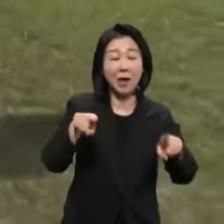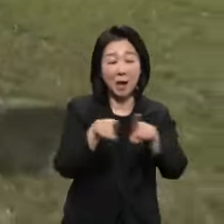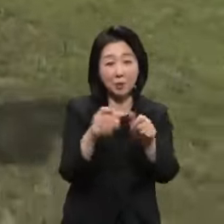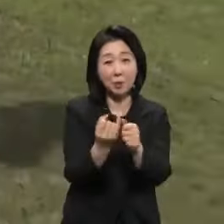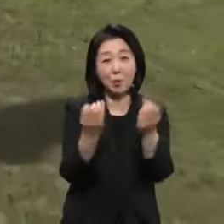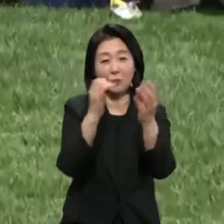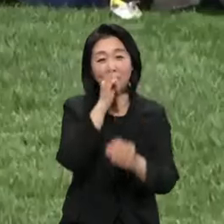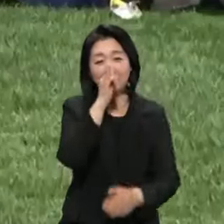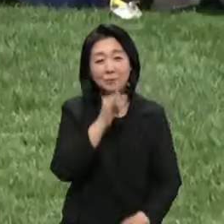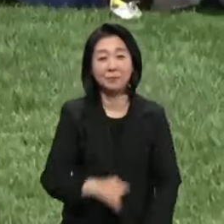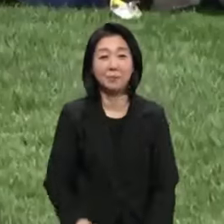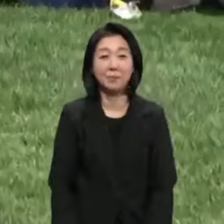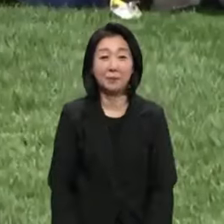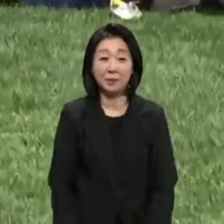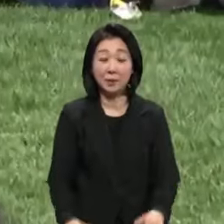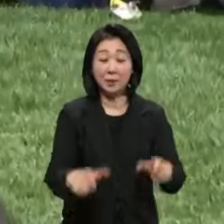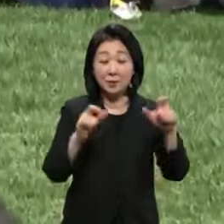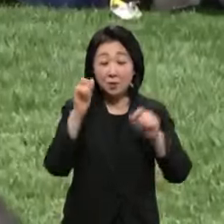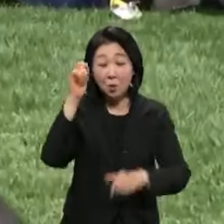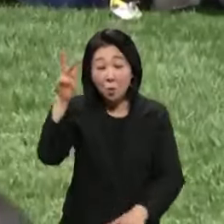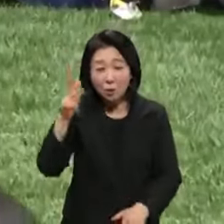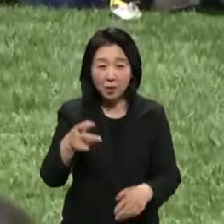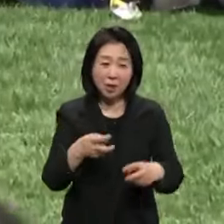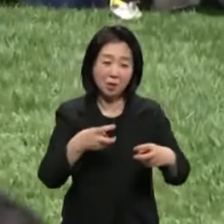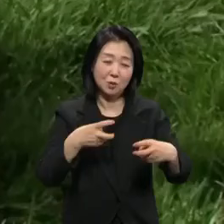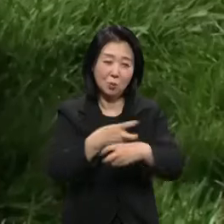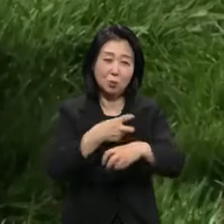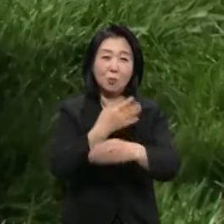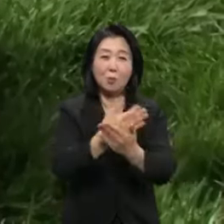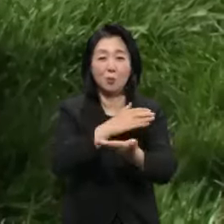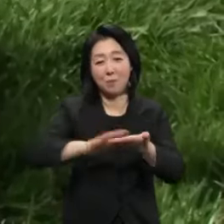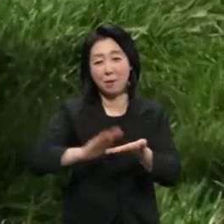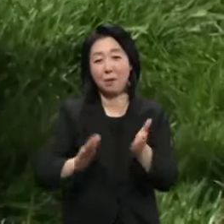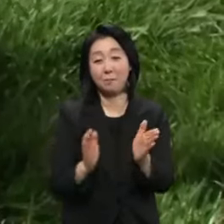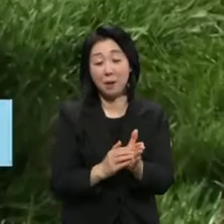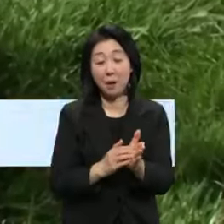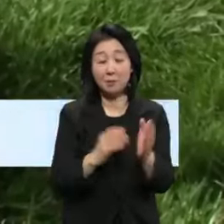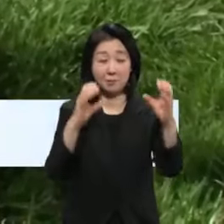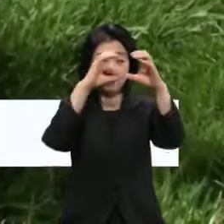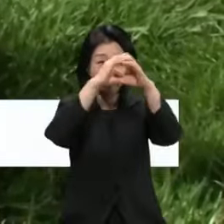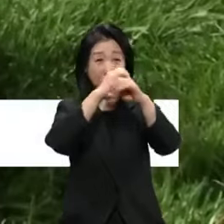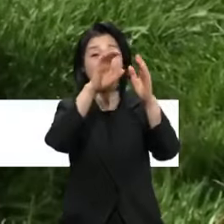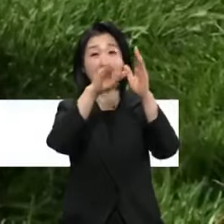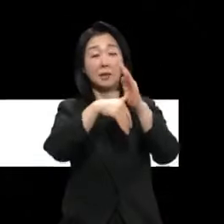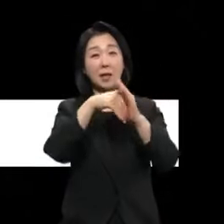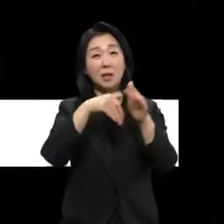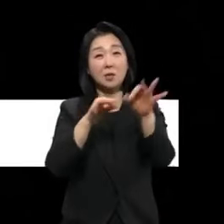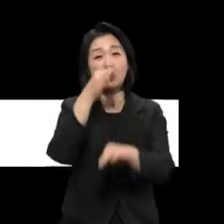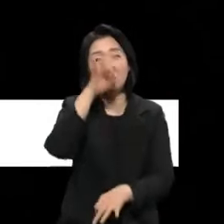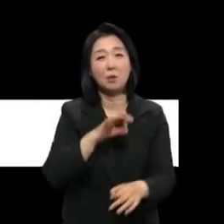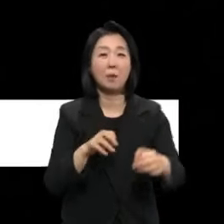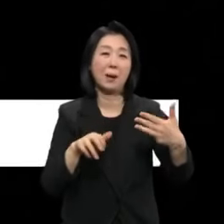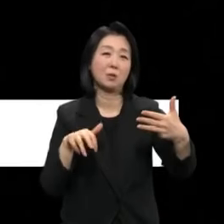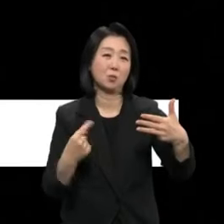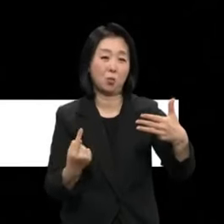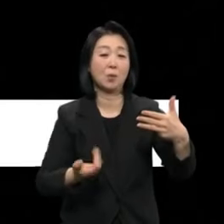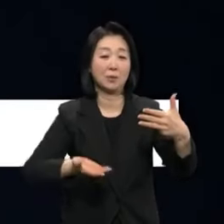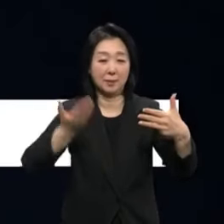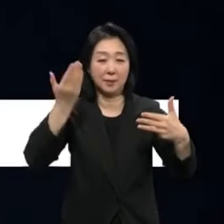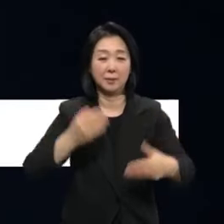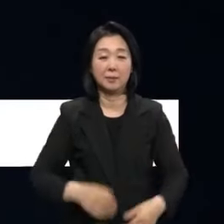올렸습니다. 지역 호텔과 교통편이 매진되는 등 이번 개기일식에 따른 경제 효과가 8조 원이 넘는다는 분석도